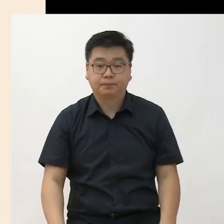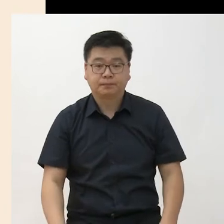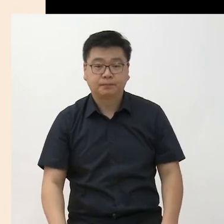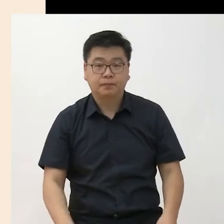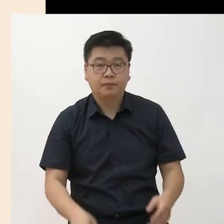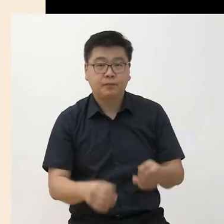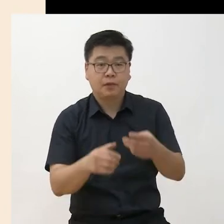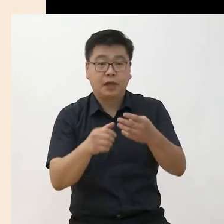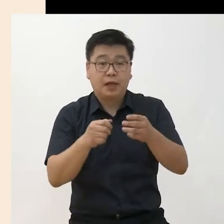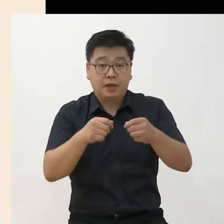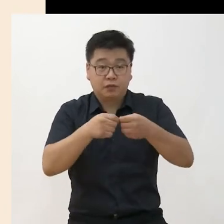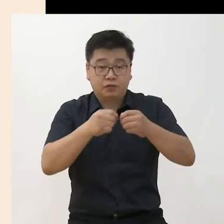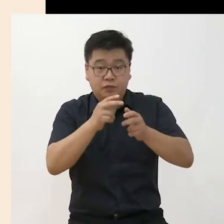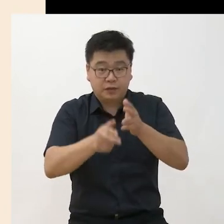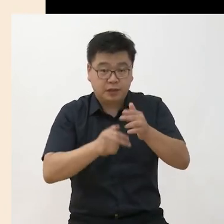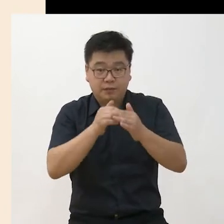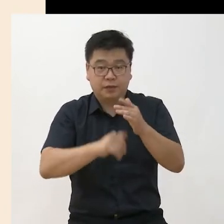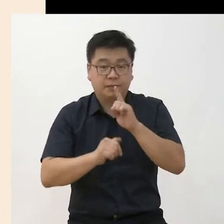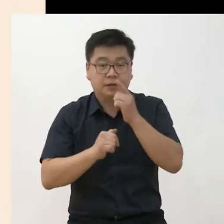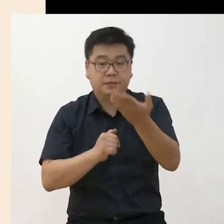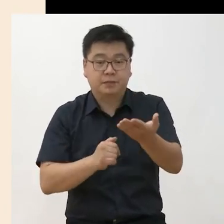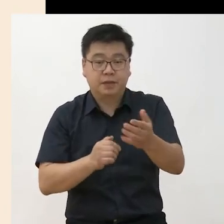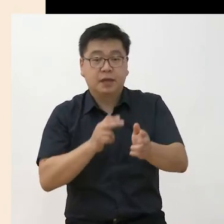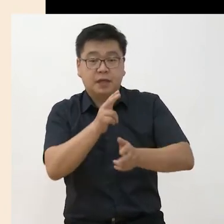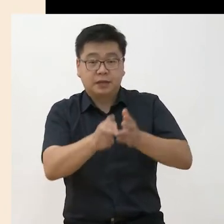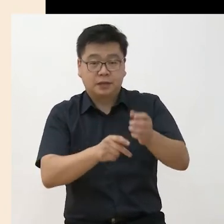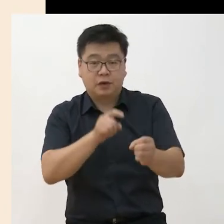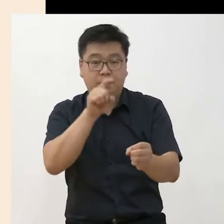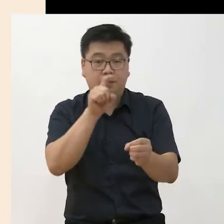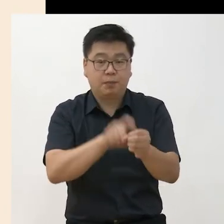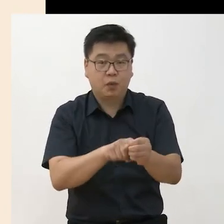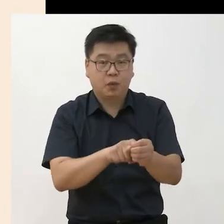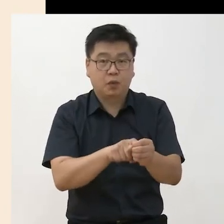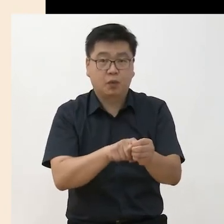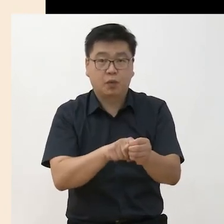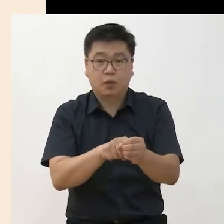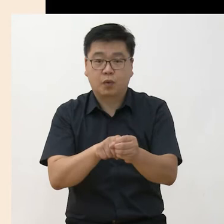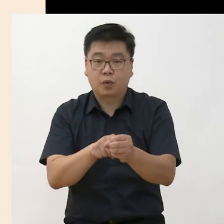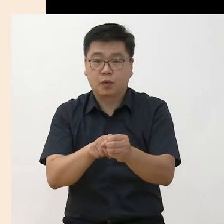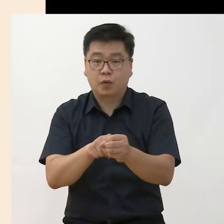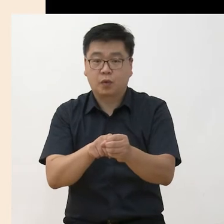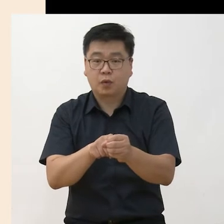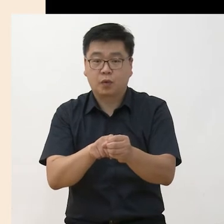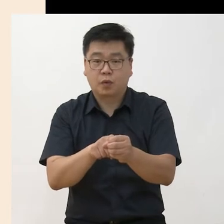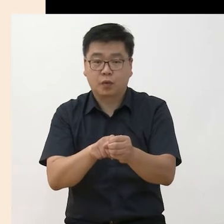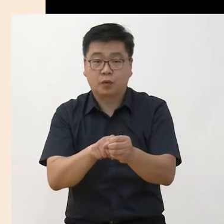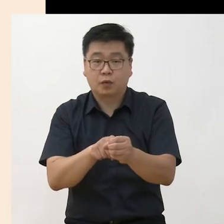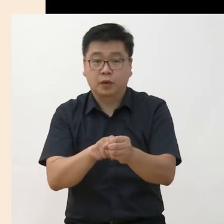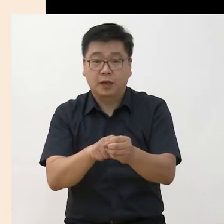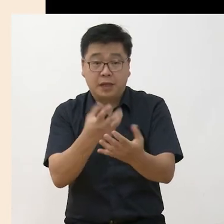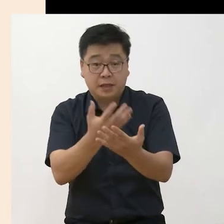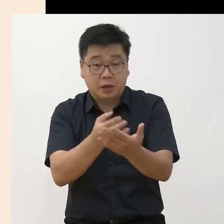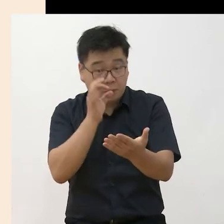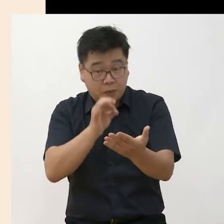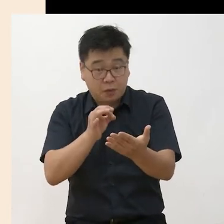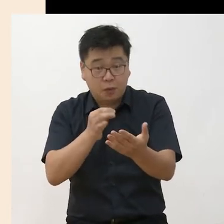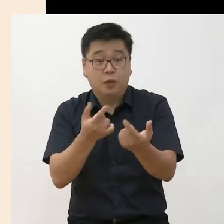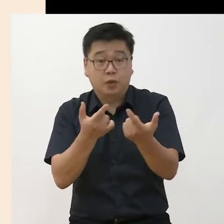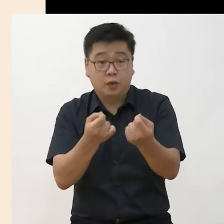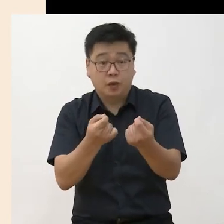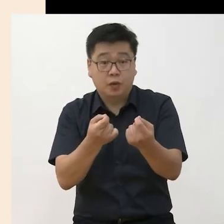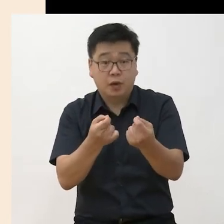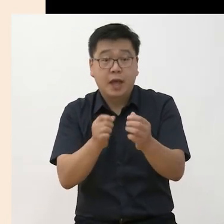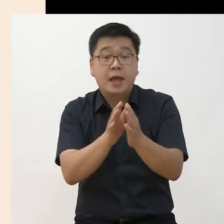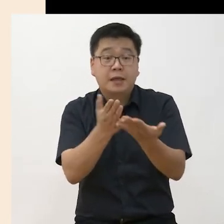네, 세부 사업 내용을 좀 살펴보겠습니다. 사업 목적은 거기 이제 자료에 나와 있는 대로 문예지